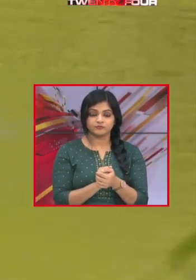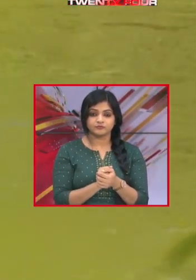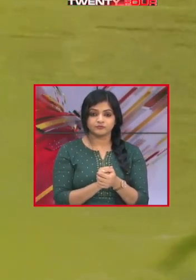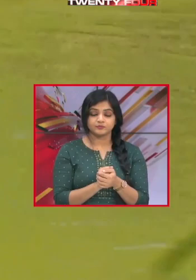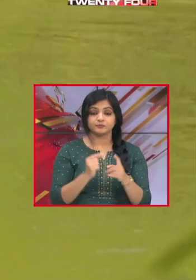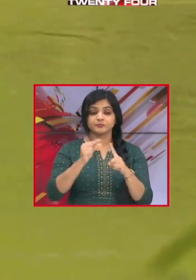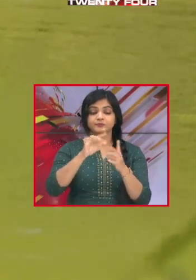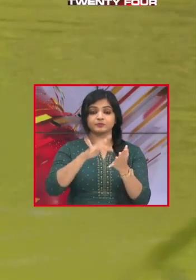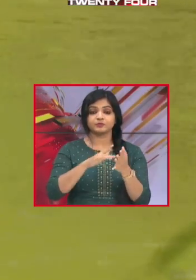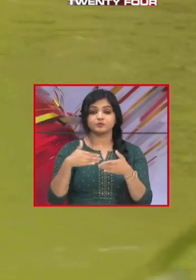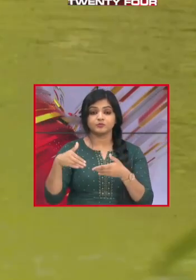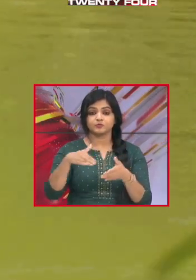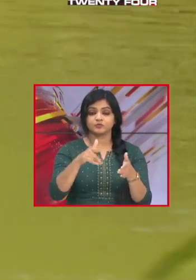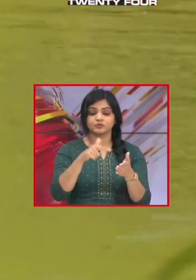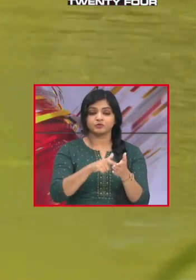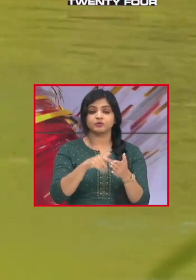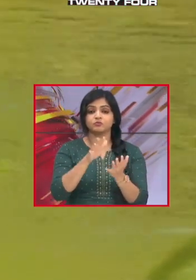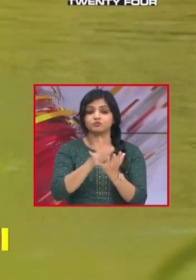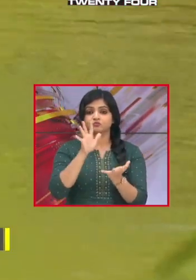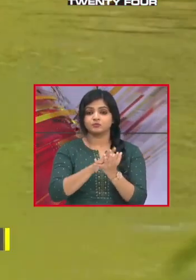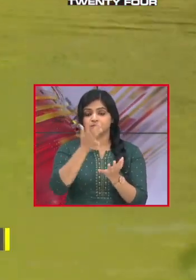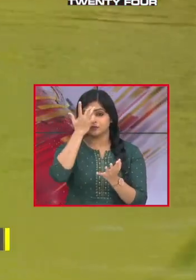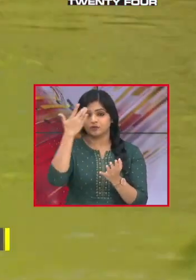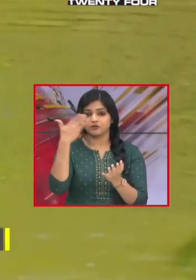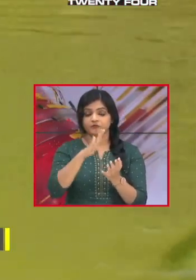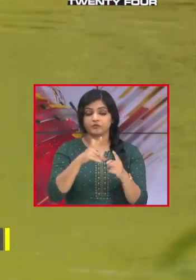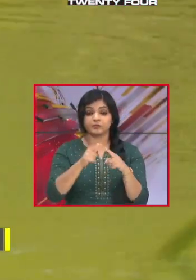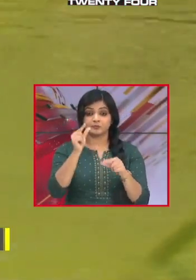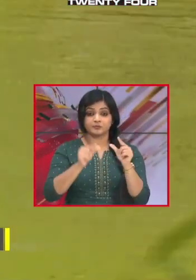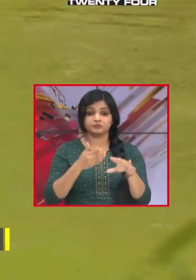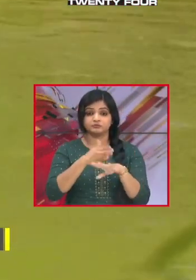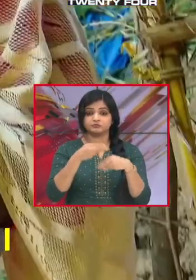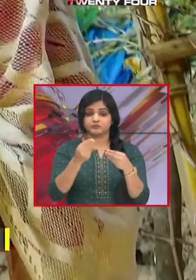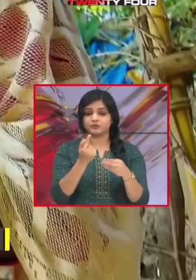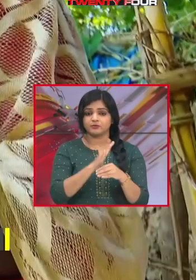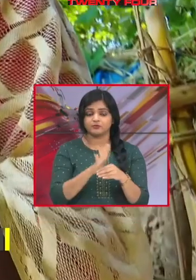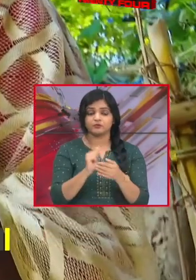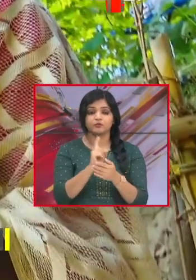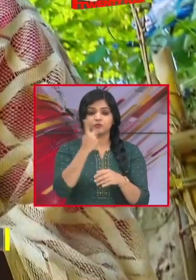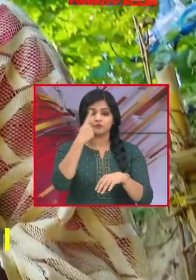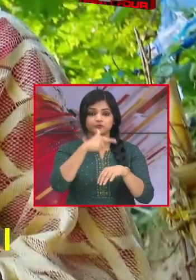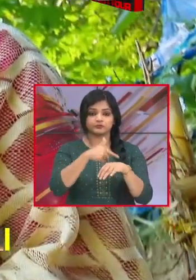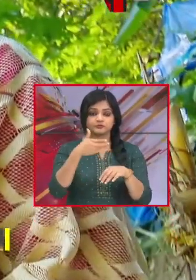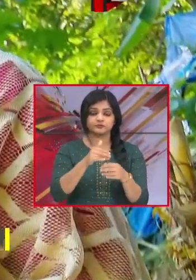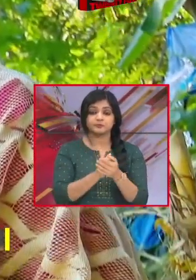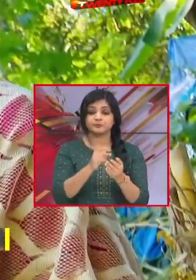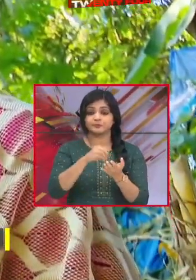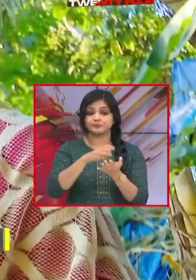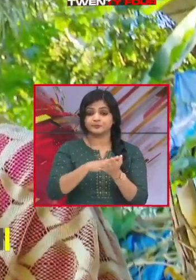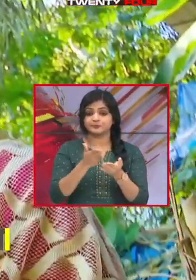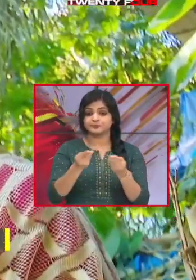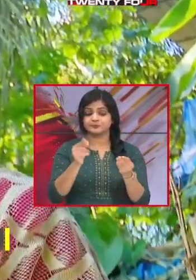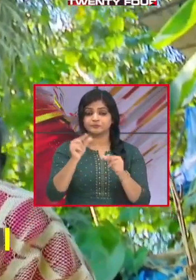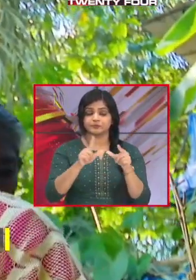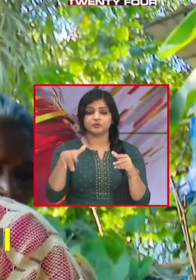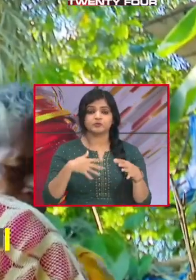പനമരം പുഴയിൽ മുതലയുടെ സാന്നിധ്യം പതിവാണെങ്കിലും മനുഷ്യനെ ആക്രമിക്കുന്നത് ആദ്യ സംഭവമാണ്. അതുകൊണ്ട് തന്നെ പ്രദേശവാസികൾ